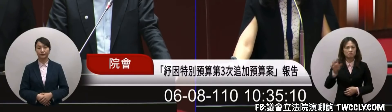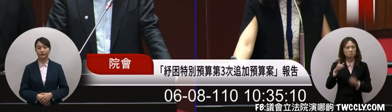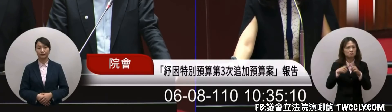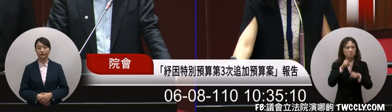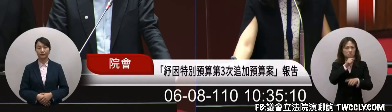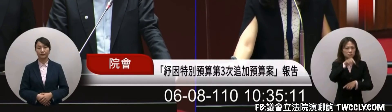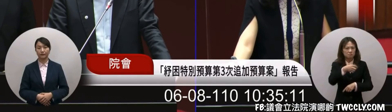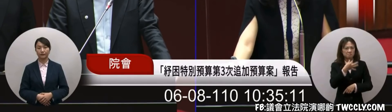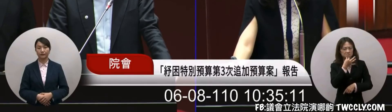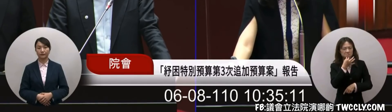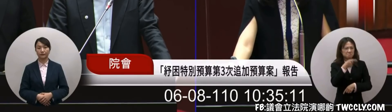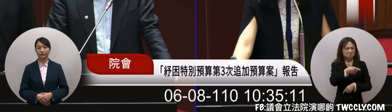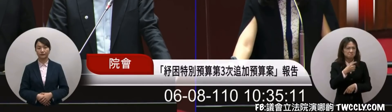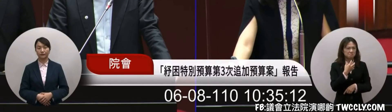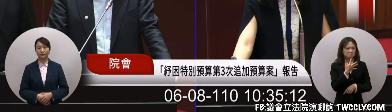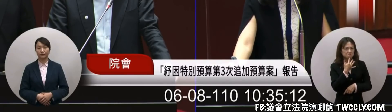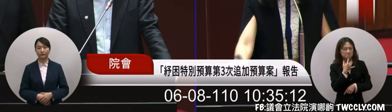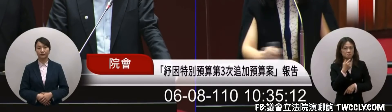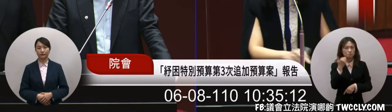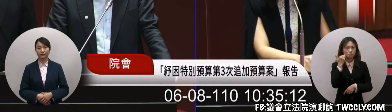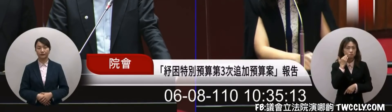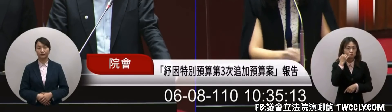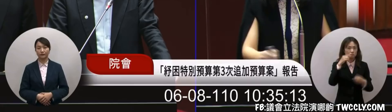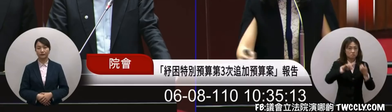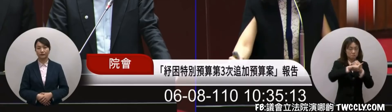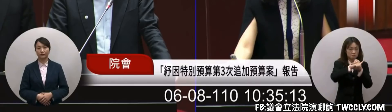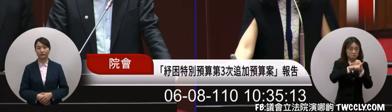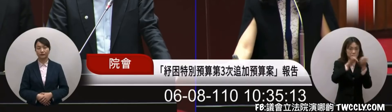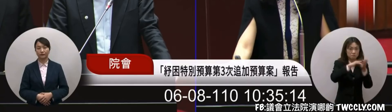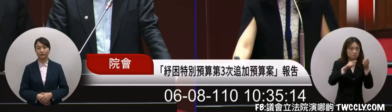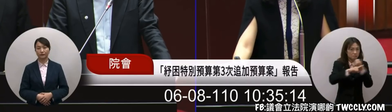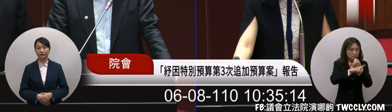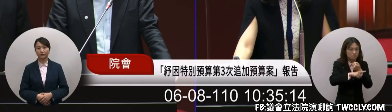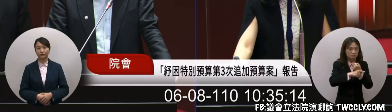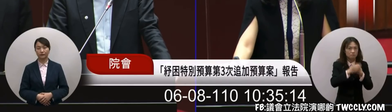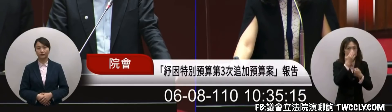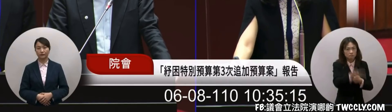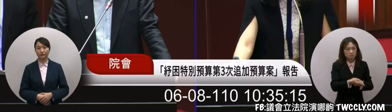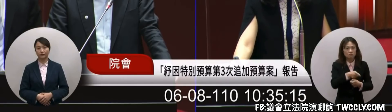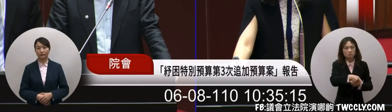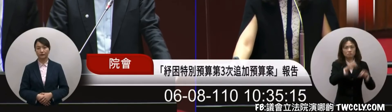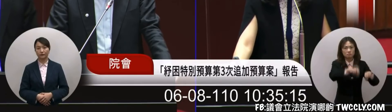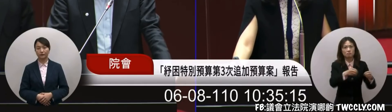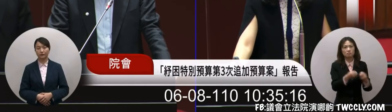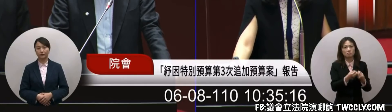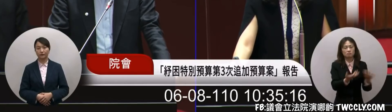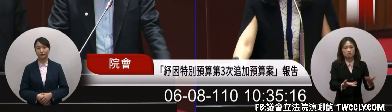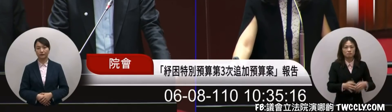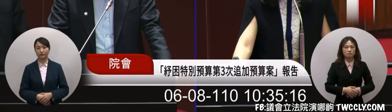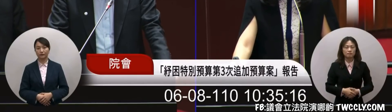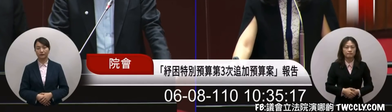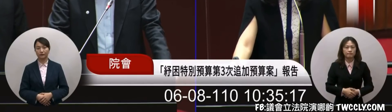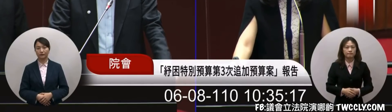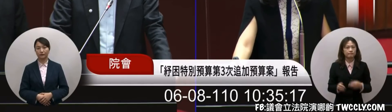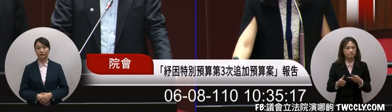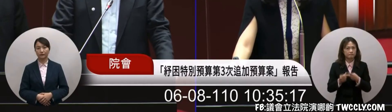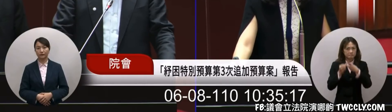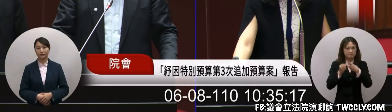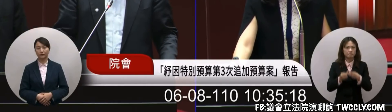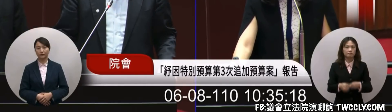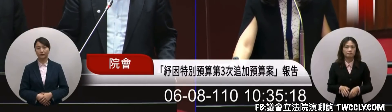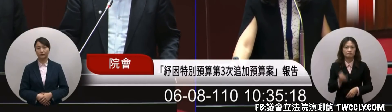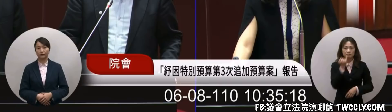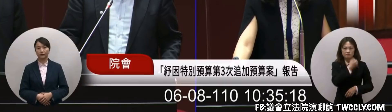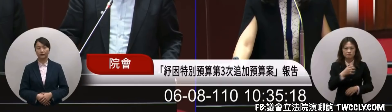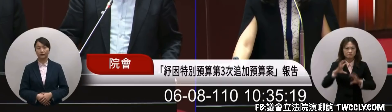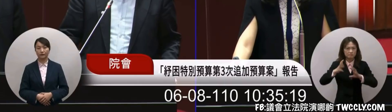虑，如果到时候解盲失败，合约怎么办？再来是陈培哲，我们前审查委员也特别提到，受到的这个压力，总统府的压力